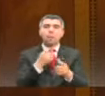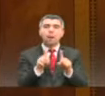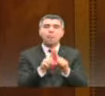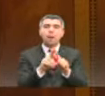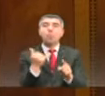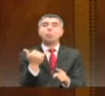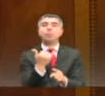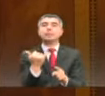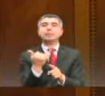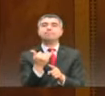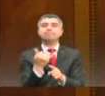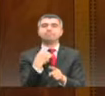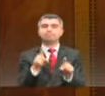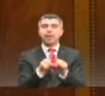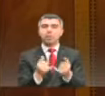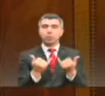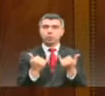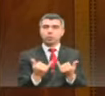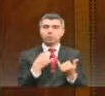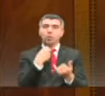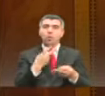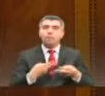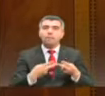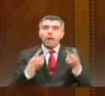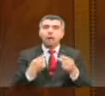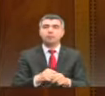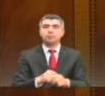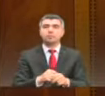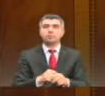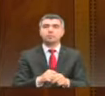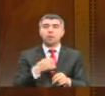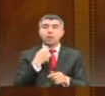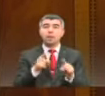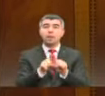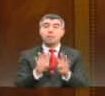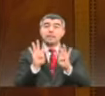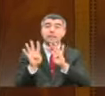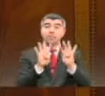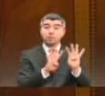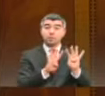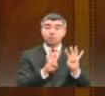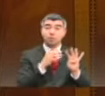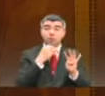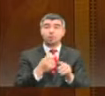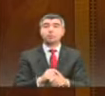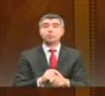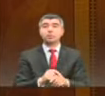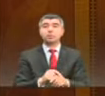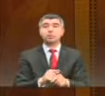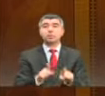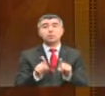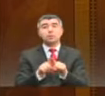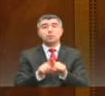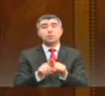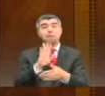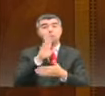والإجراءات المرتبطة بكل محور، على أساس أن المادة 88 من الدستور، الفصل 88 من الدستور، ينص فقط على